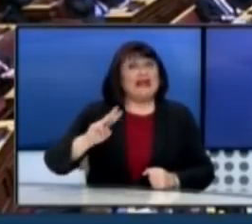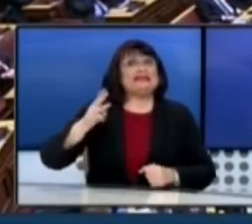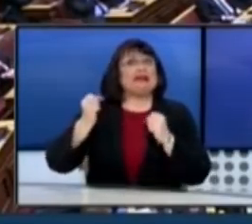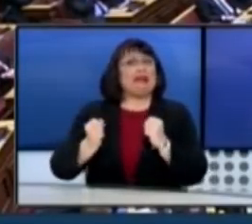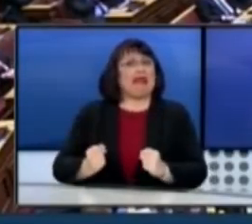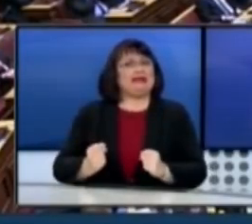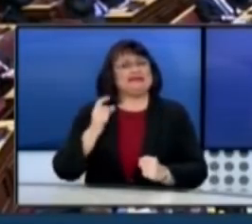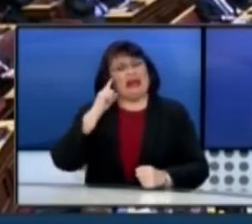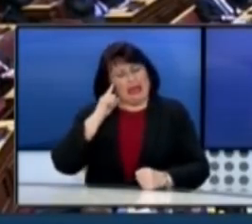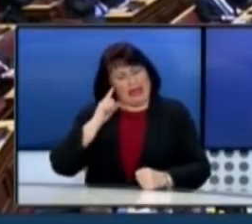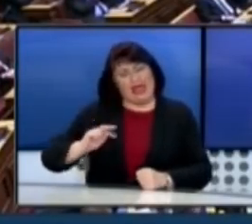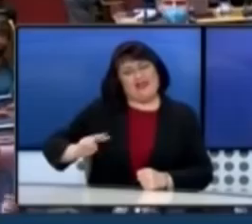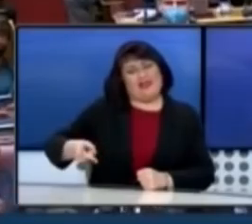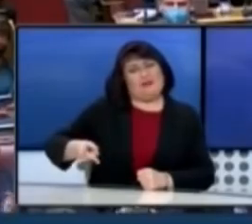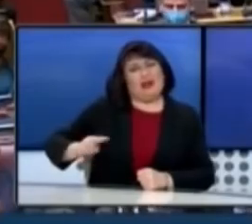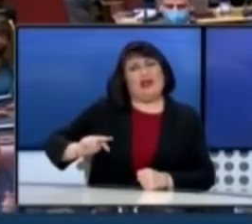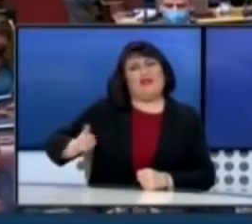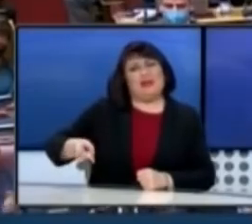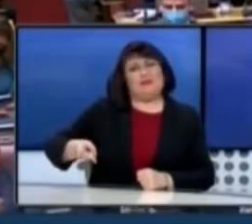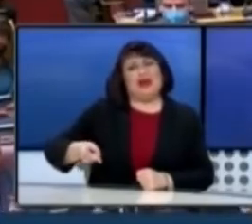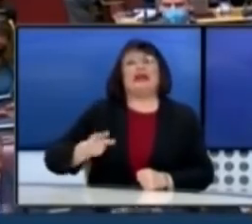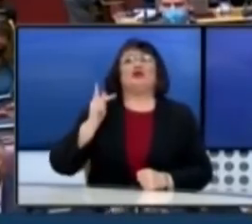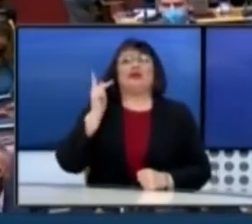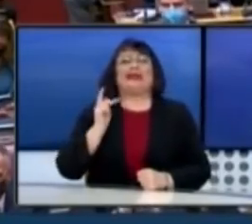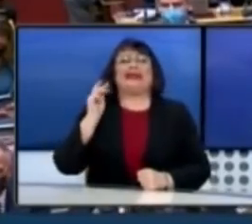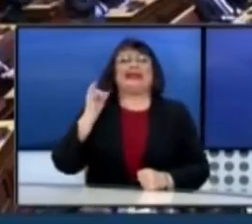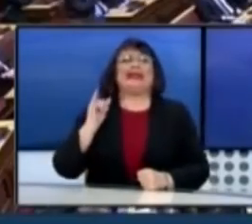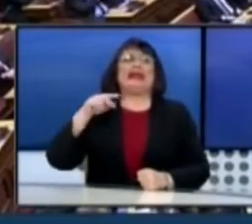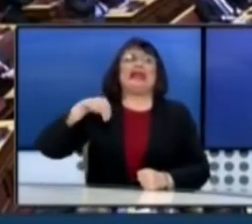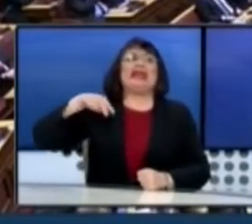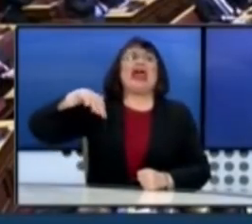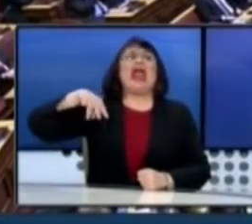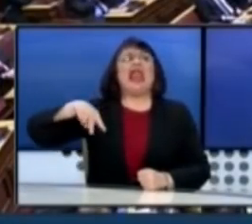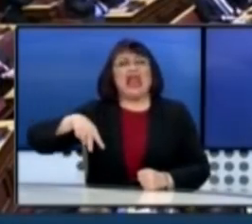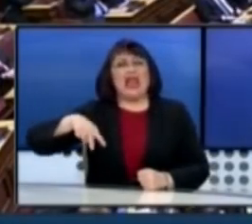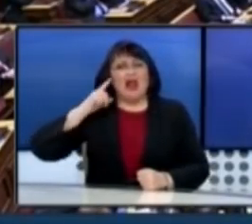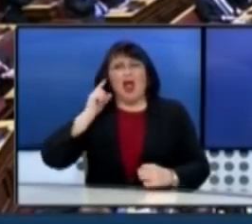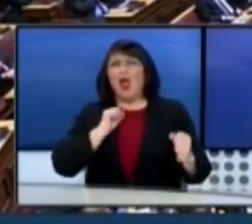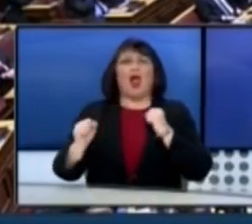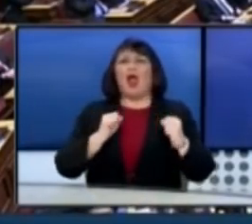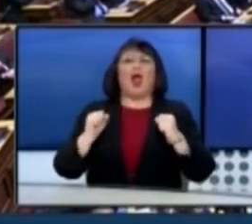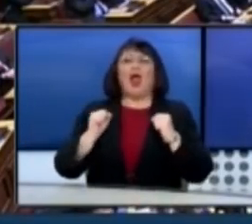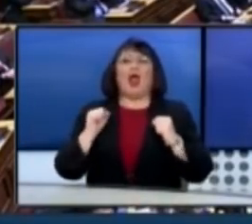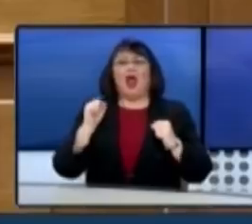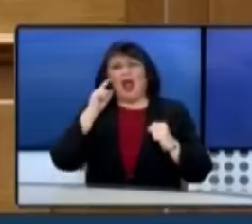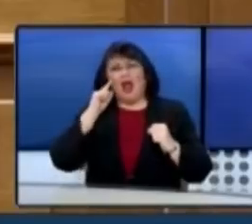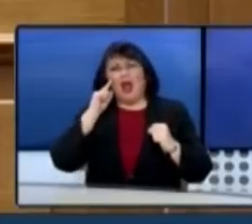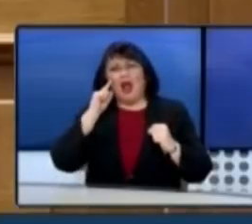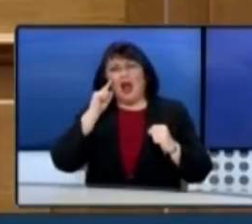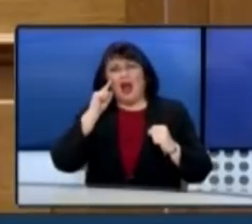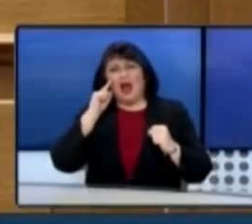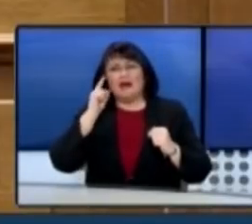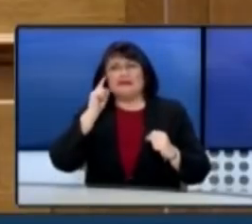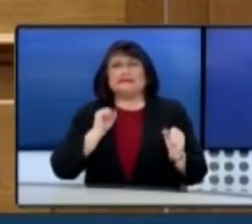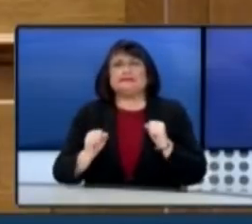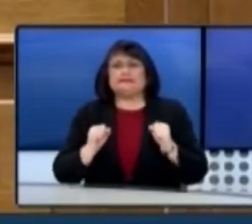Η αιτία είναι δίπλα σας. Δίπλα σας είναι η αιτία. Και για να ταράξει στην κεντροαριστερή πολυκατοικία σας προκαλούν